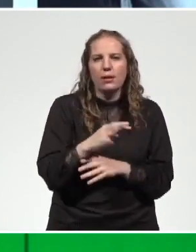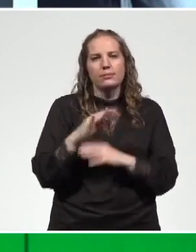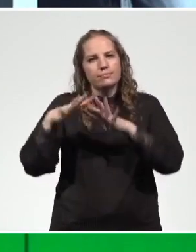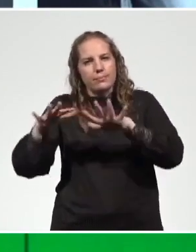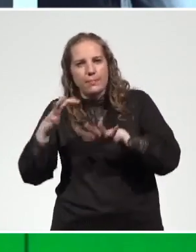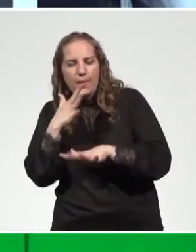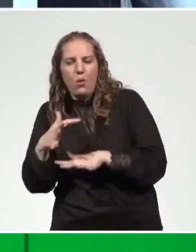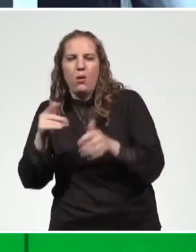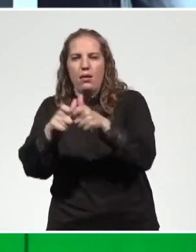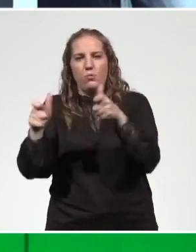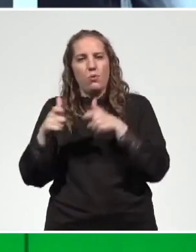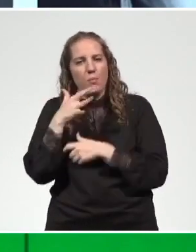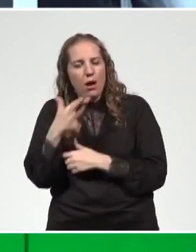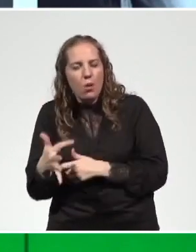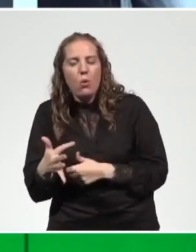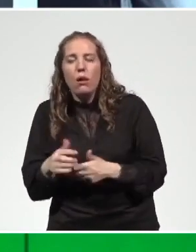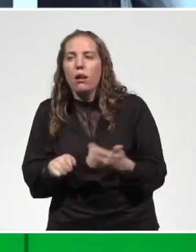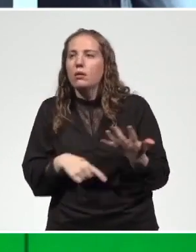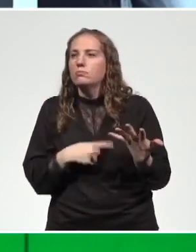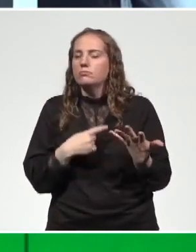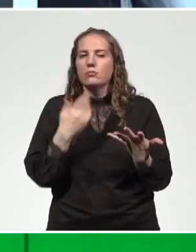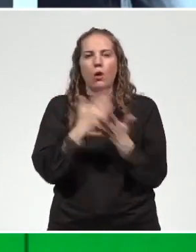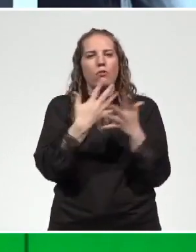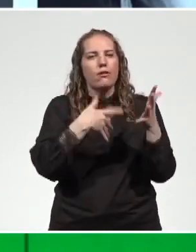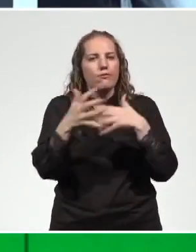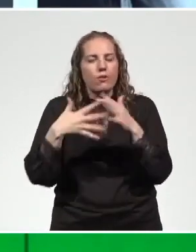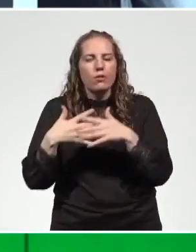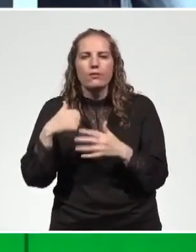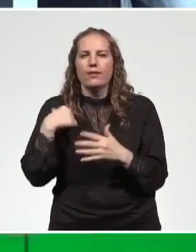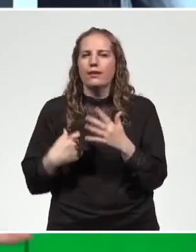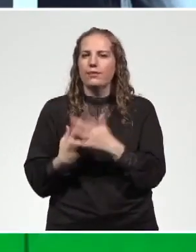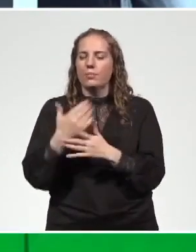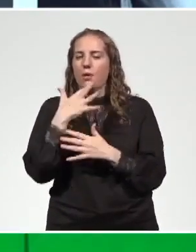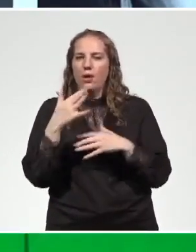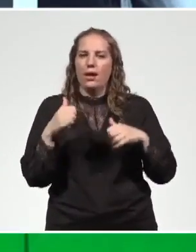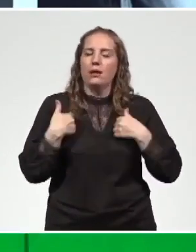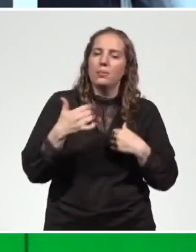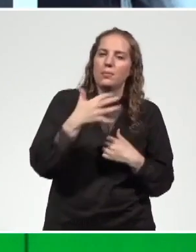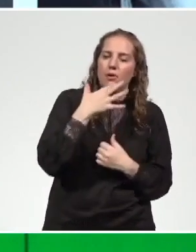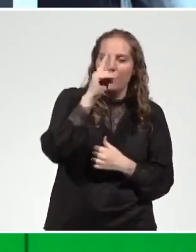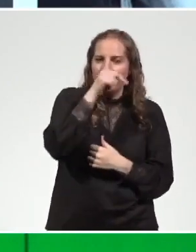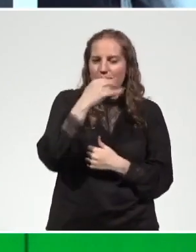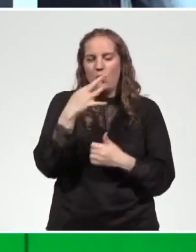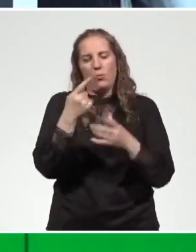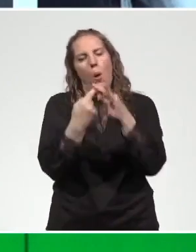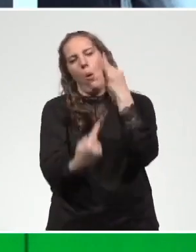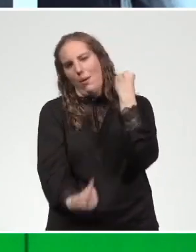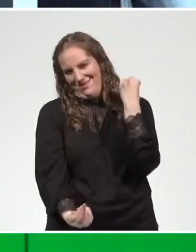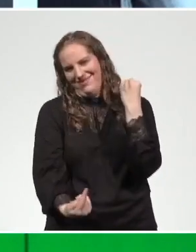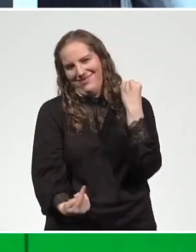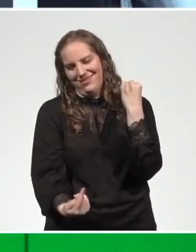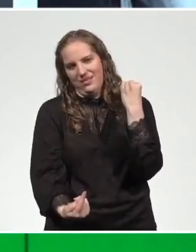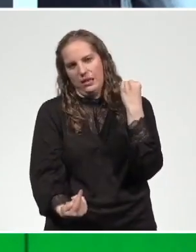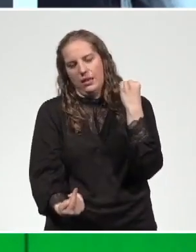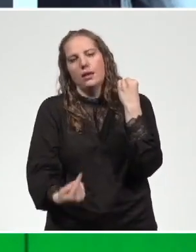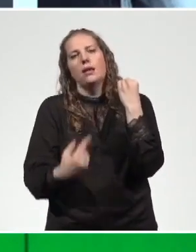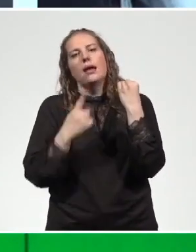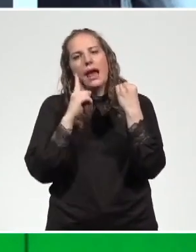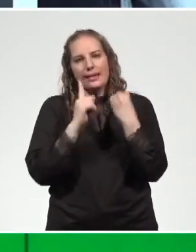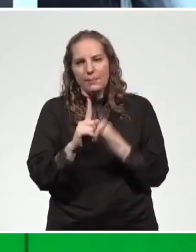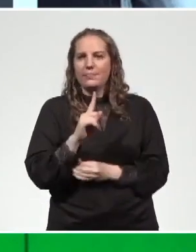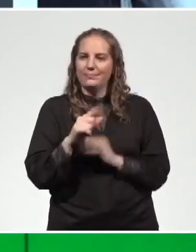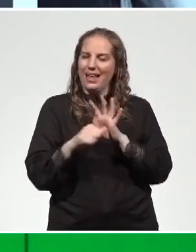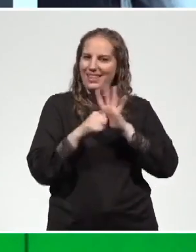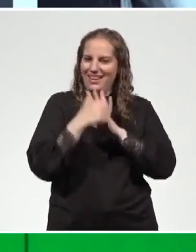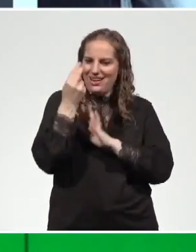landbúnaðarmálum, málefnum einstakra greina, velferðarmálum, heilbrigðismálum, menntamálum og svo framvegis. En þetta eru stóru línunar og